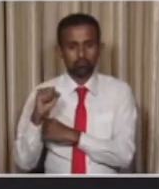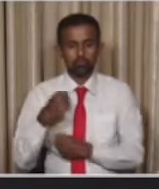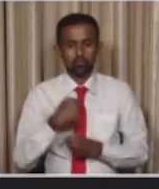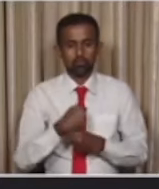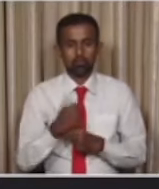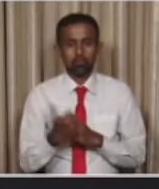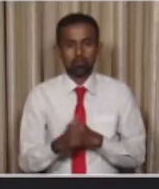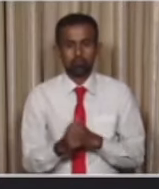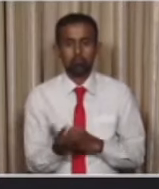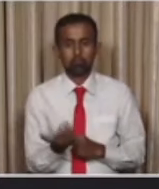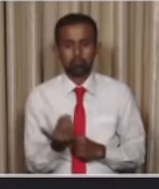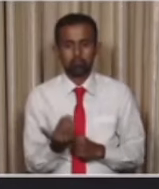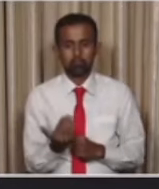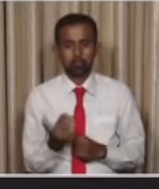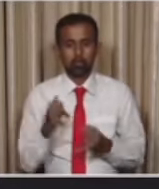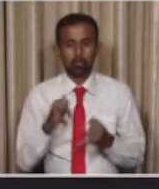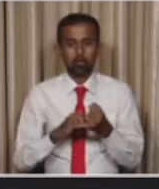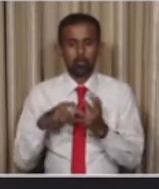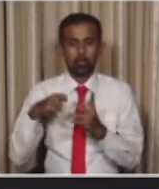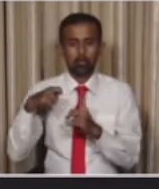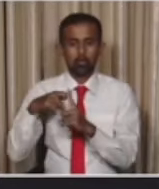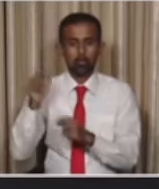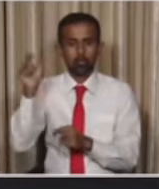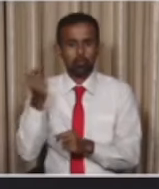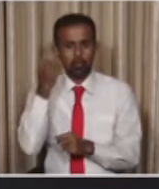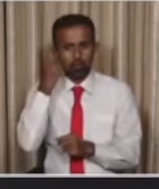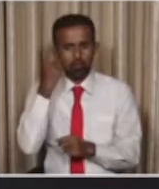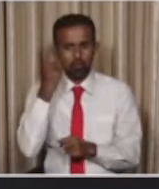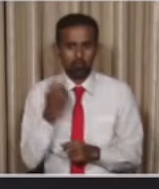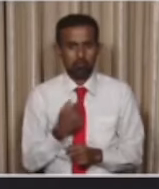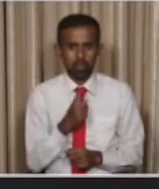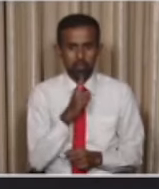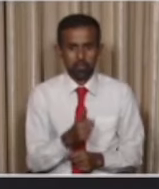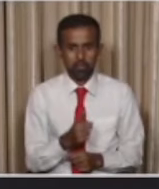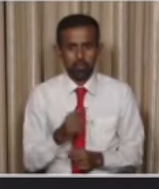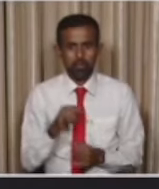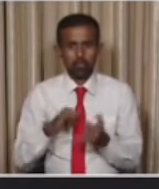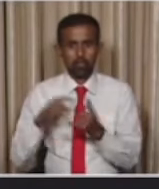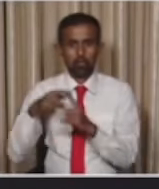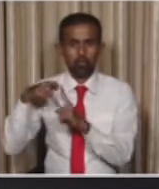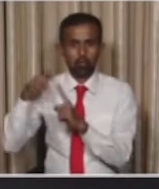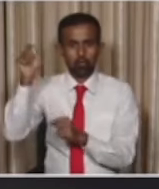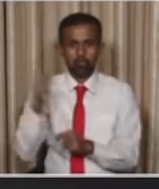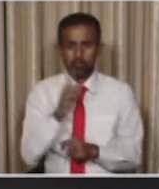පත් කරගන්න ඕනි කියන එක. හැබැයි සොක්‍රටිස්ට තිබ්බ අදහසක් මං කියවන්නම්. ඒ සොක්‍රටිස් කිව්ව දේ,